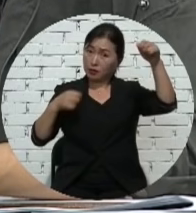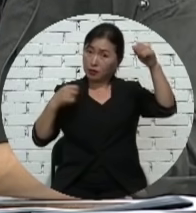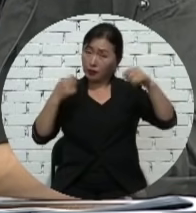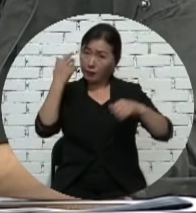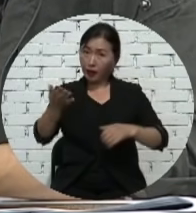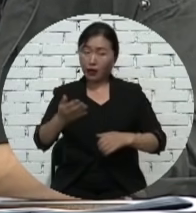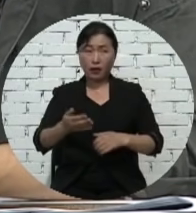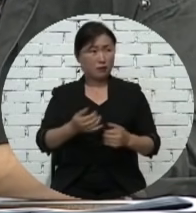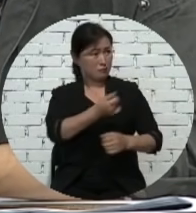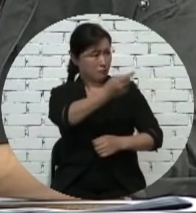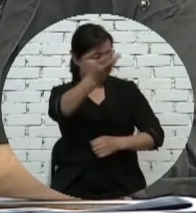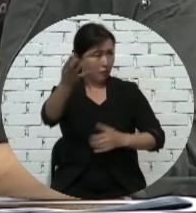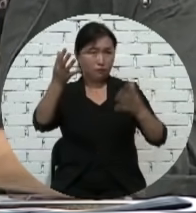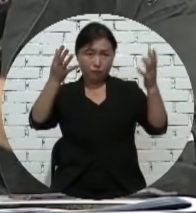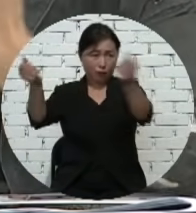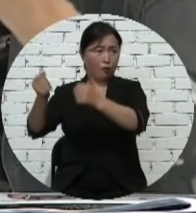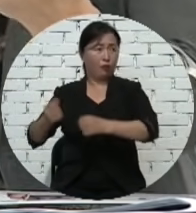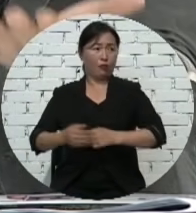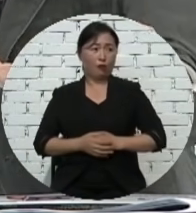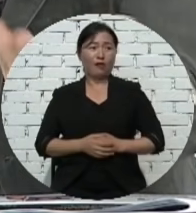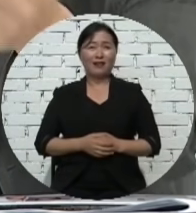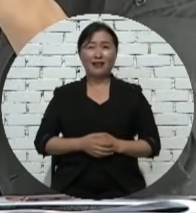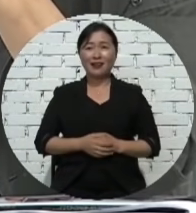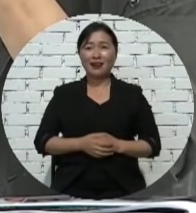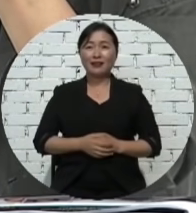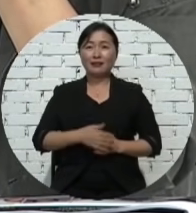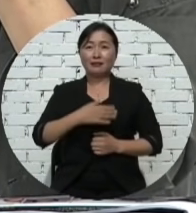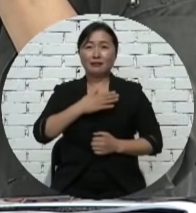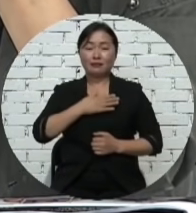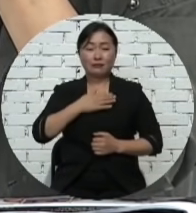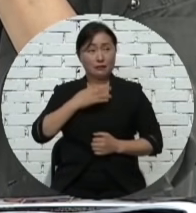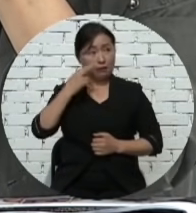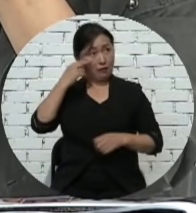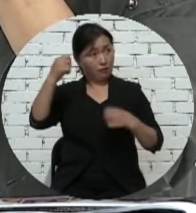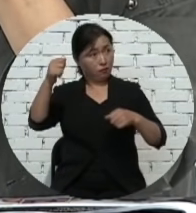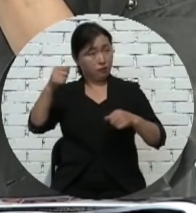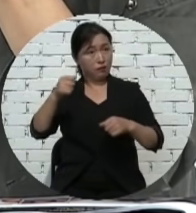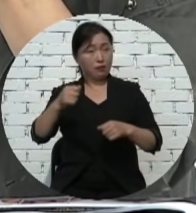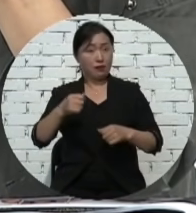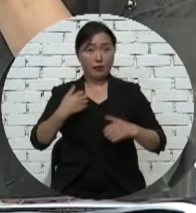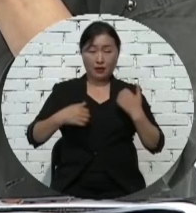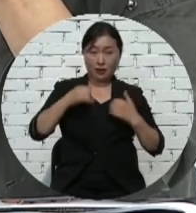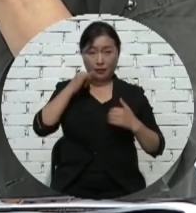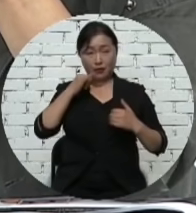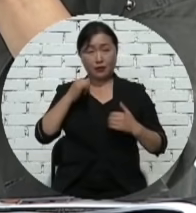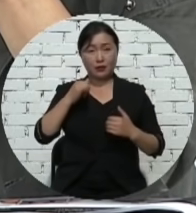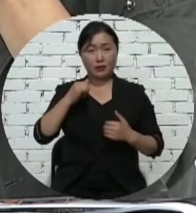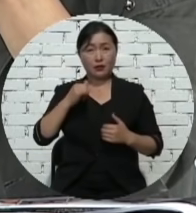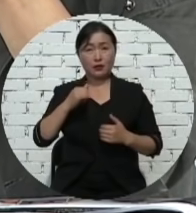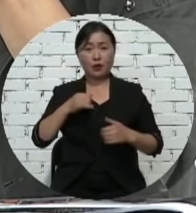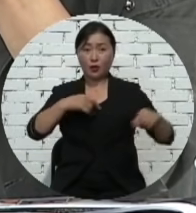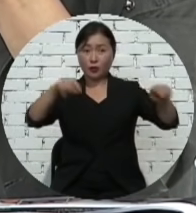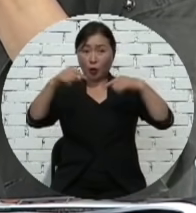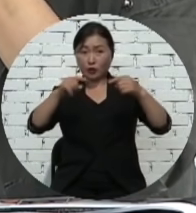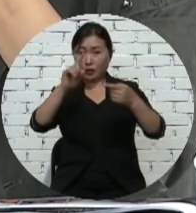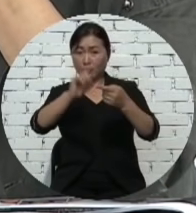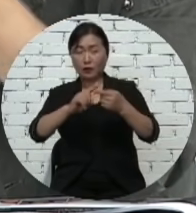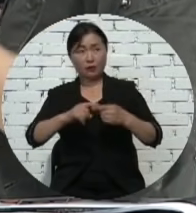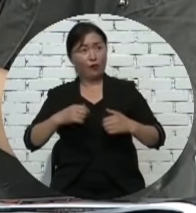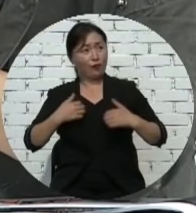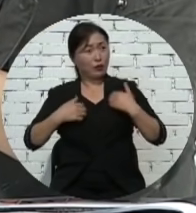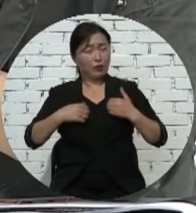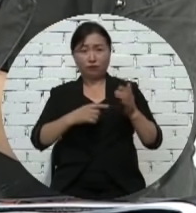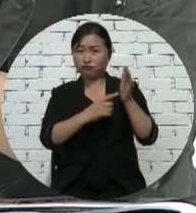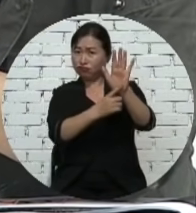지금. 아니 근데 그게 많아도 본인이 그 희화하는 것이 옳다고 생각하시는지. 아니 희화하는 것도 뭐 반드시 희화라고 볼 것도